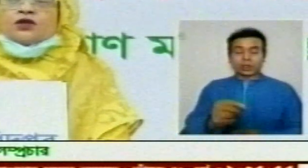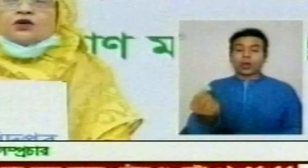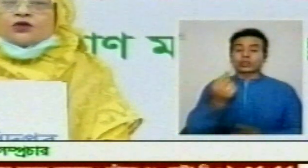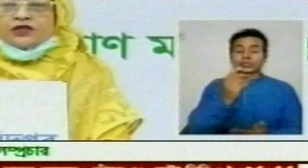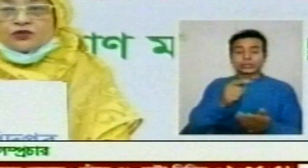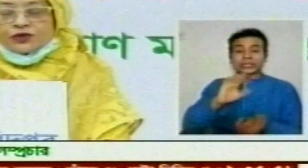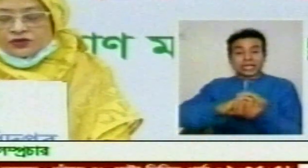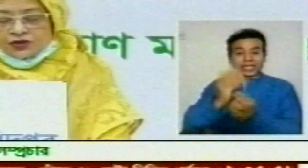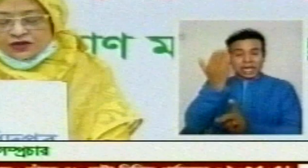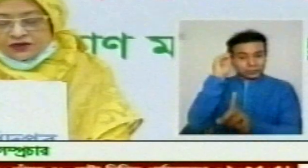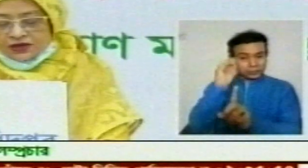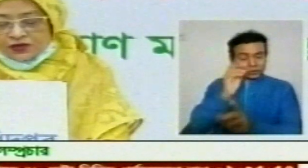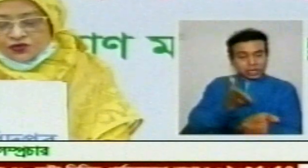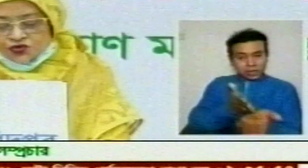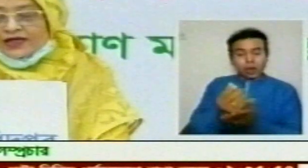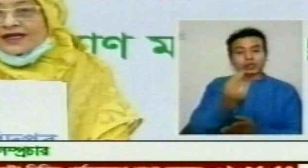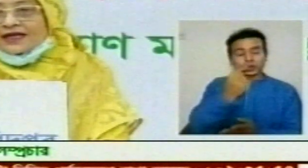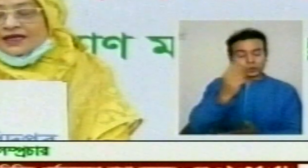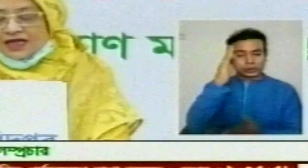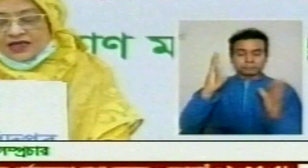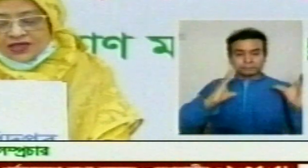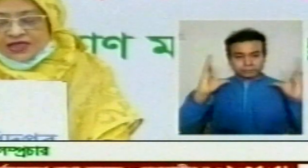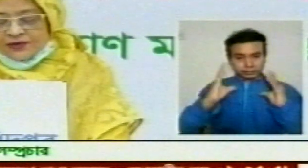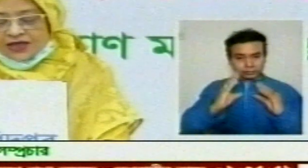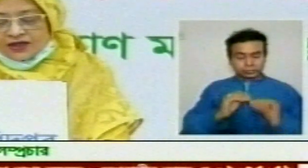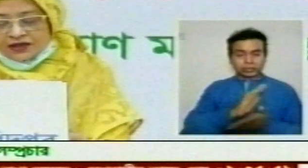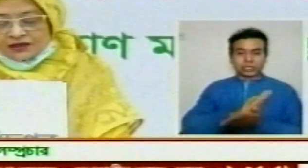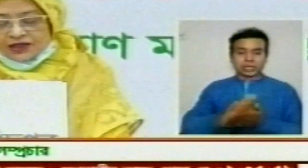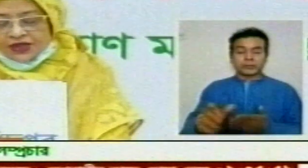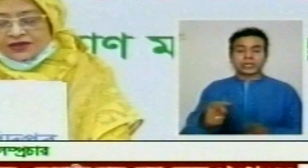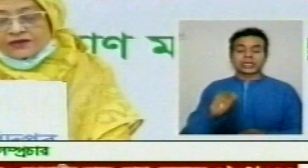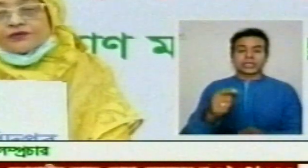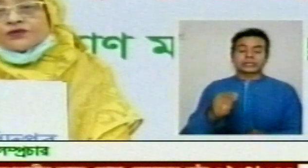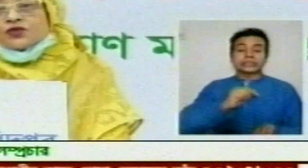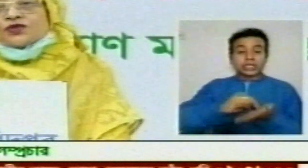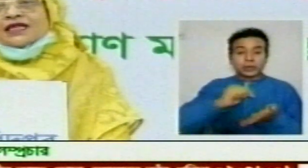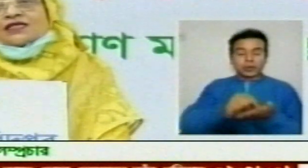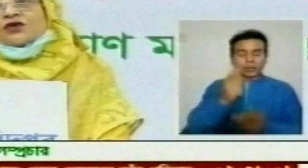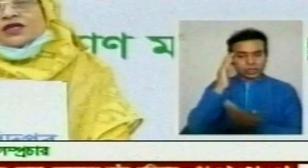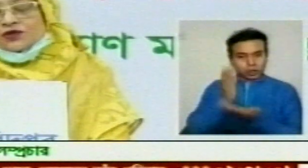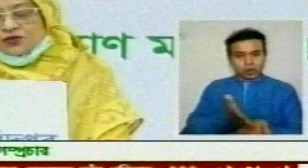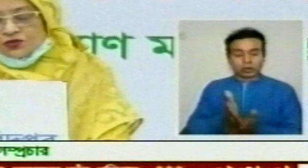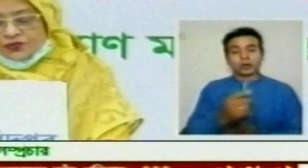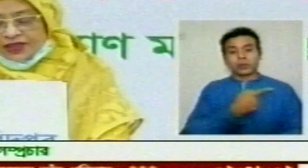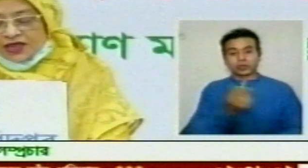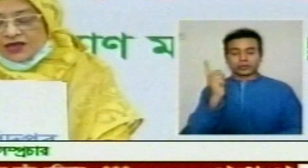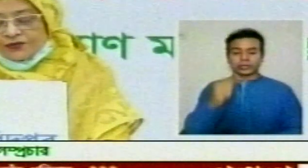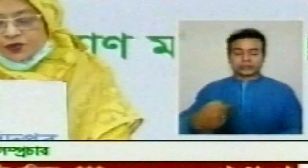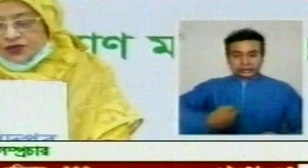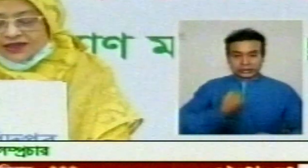ব্যাধিগুলো নিয়মিত কন্ট্রোলে রাখার বা আপনার জন্য যা যা করার সেগুলো